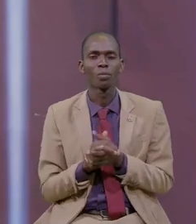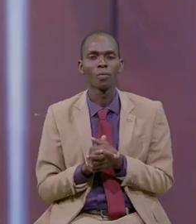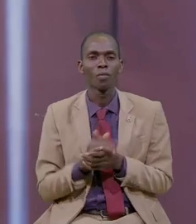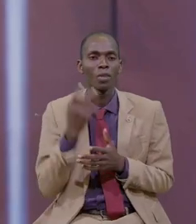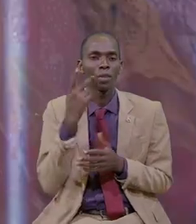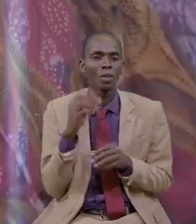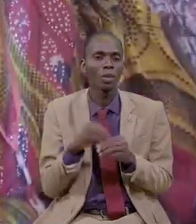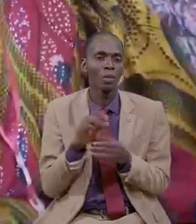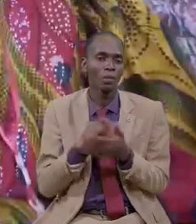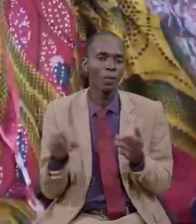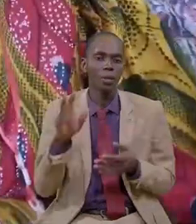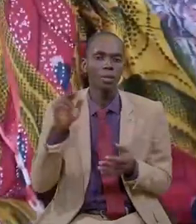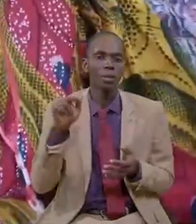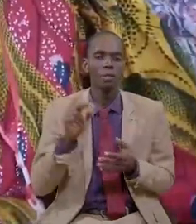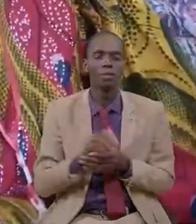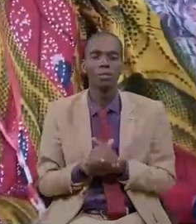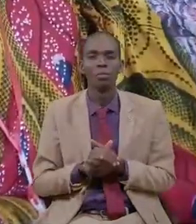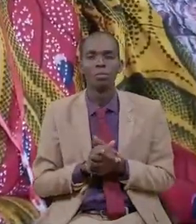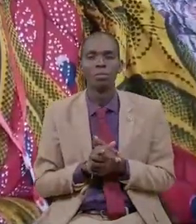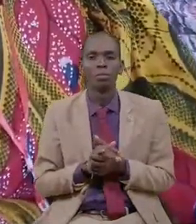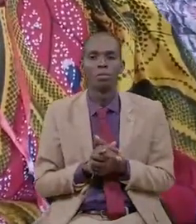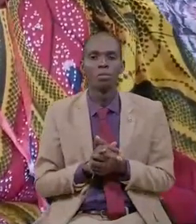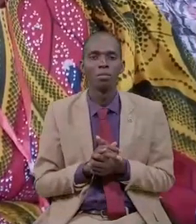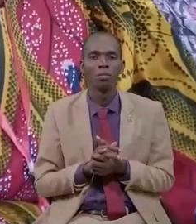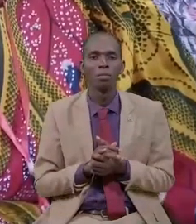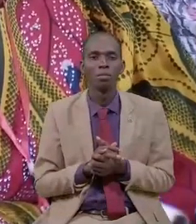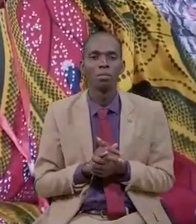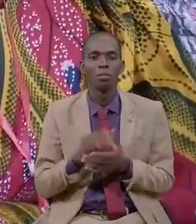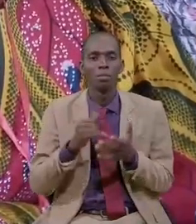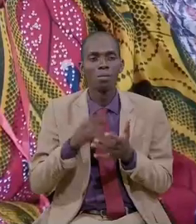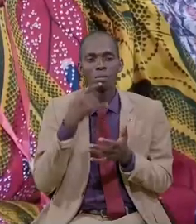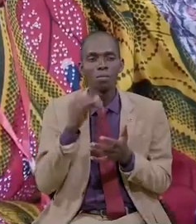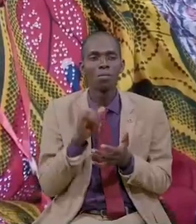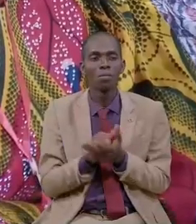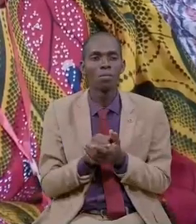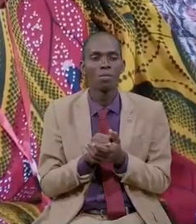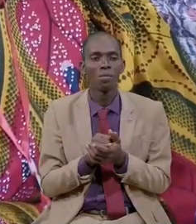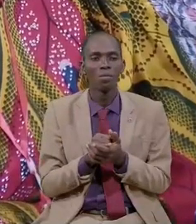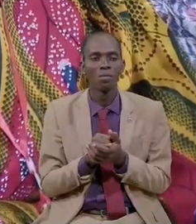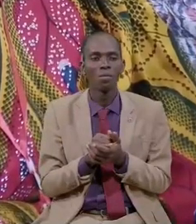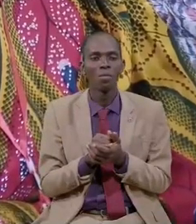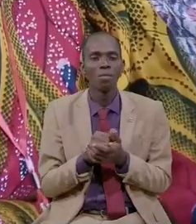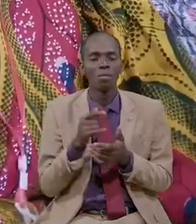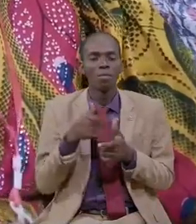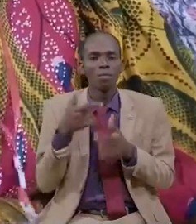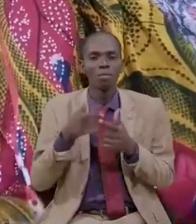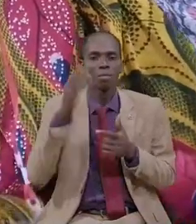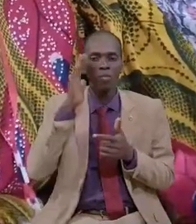Christ. Verset 13. Alors le roi dit au